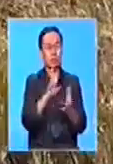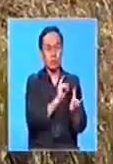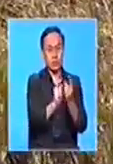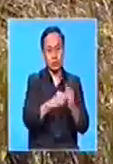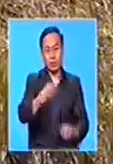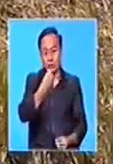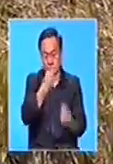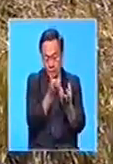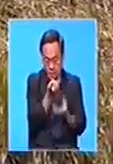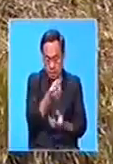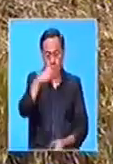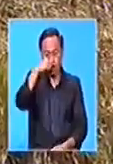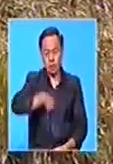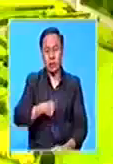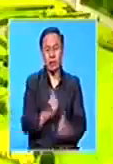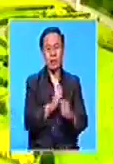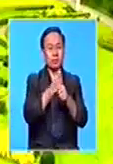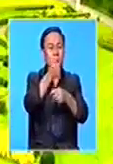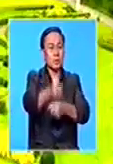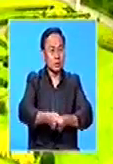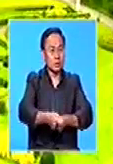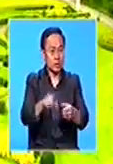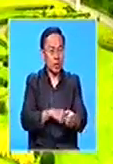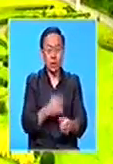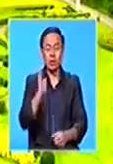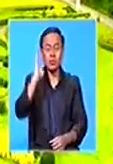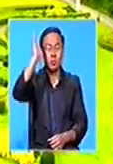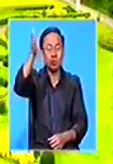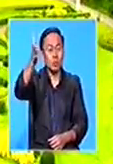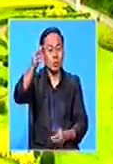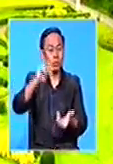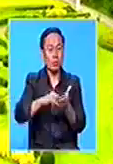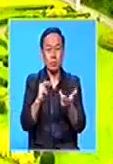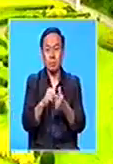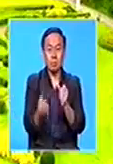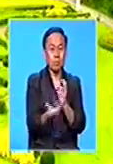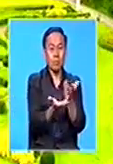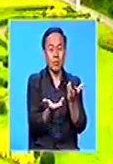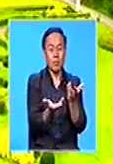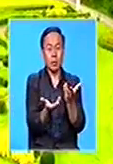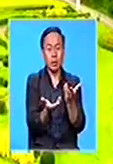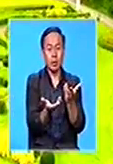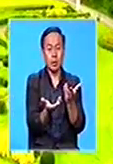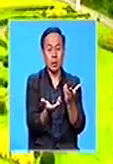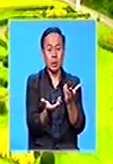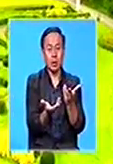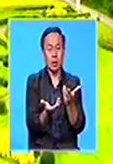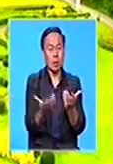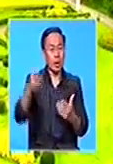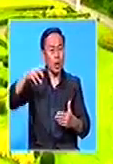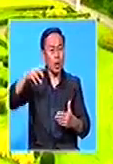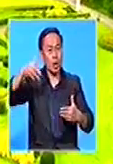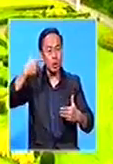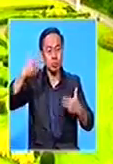ฒนธรรมของเรามันเป็นยาวนานนะครับเรื่องการทำการเกษตรเนี่ยวันหน้ามีปัญหาเรื่องอะไรล่ะอากาศเปลี่ยน